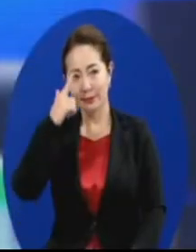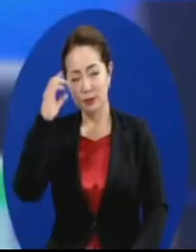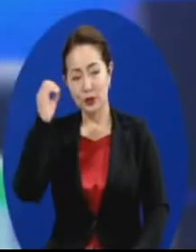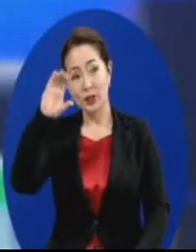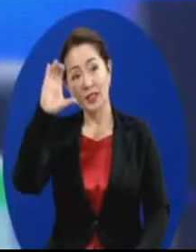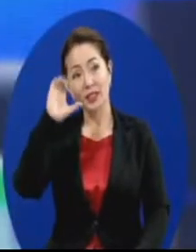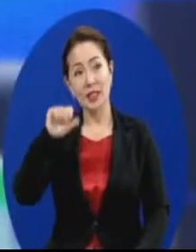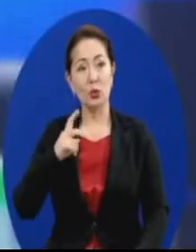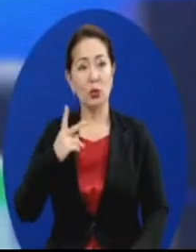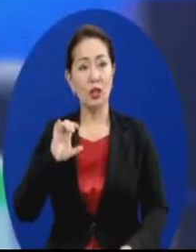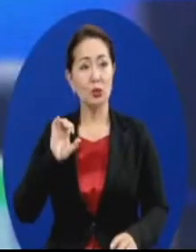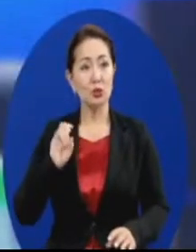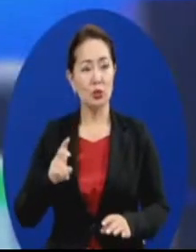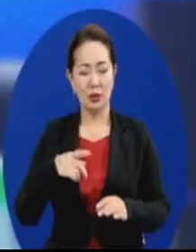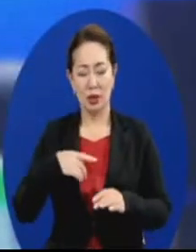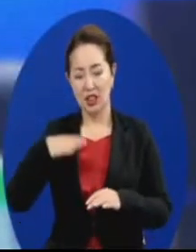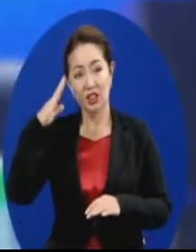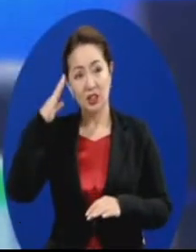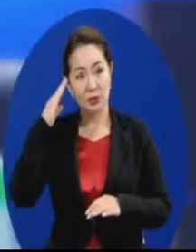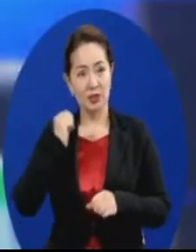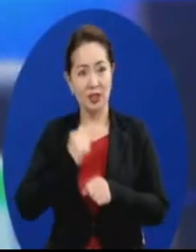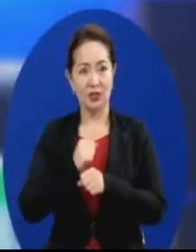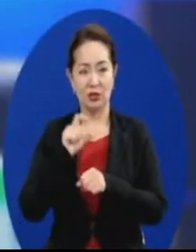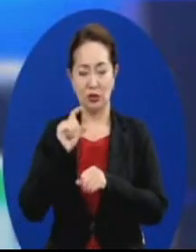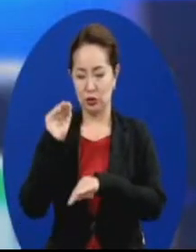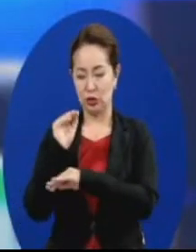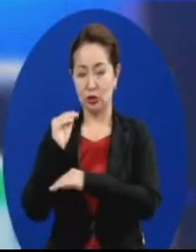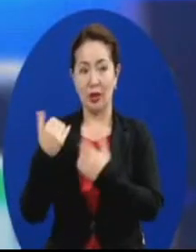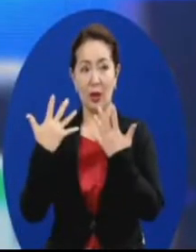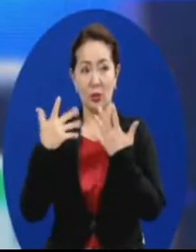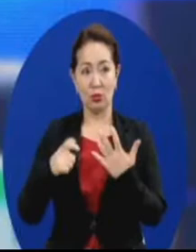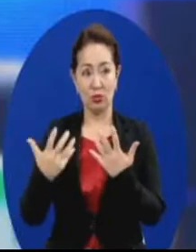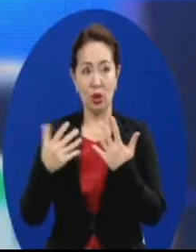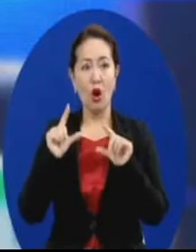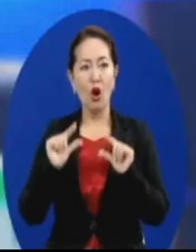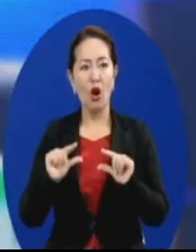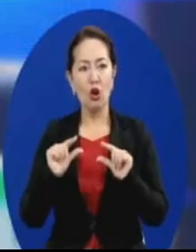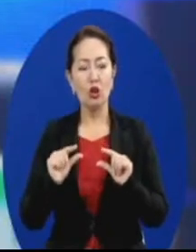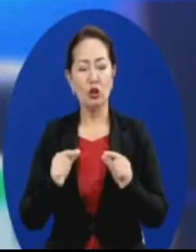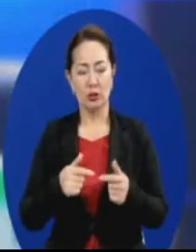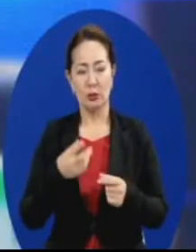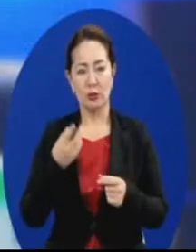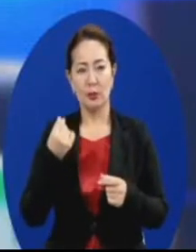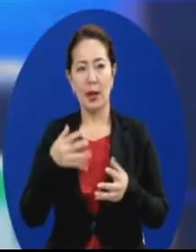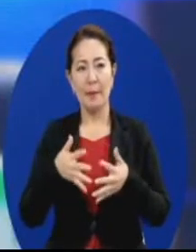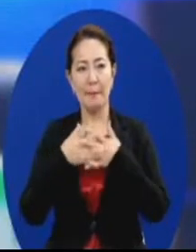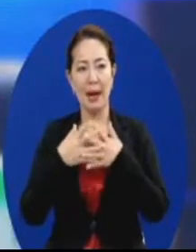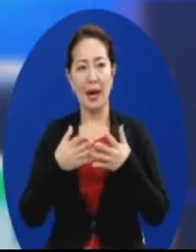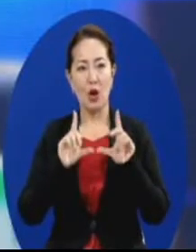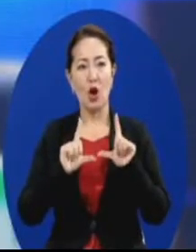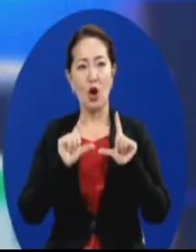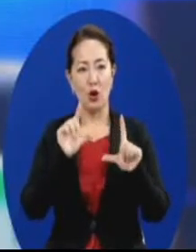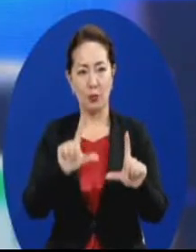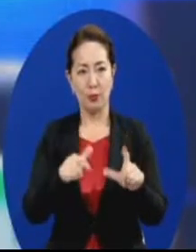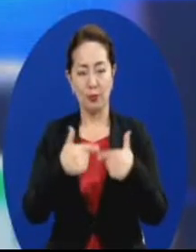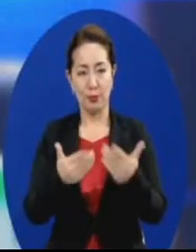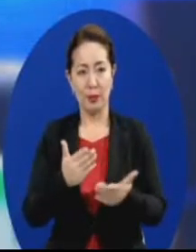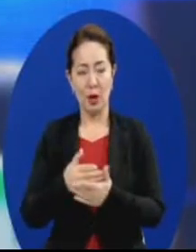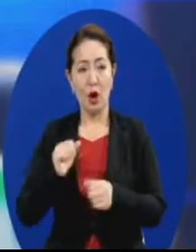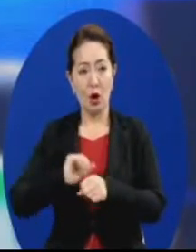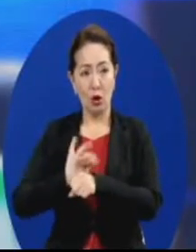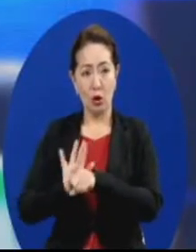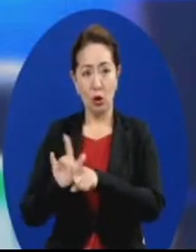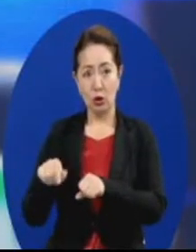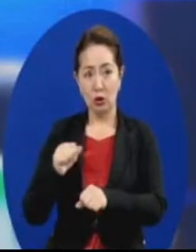Монгол улсын ерөнхийлөгч хөрөнгөсөх зөвсөд хүчний албан хаагчдын төлөвлөл 10 дайчинд хөнгөлтэй нөхцлөөр орон сууцнд хамрагдах эрхийн бичгээ гаргадууллаа.